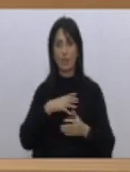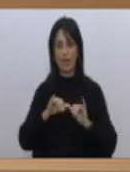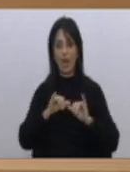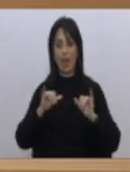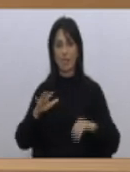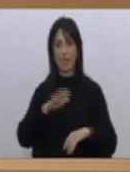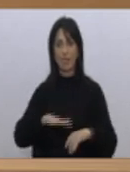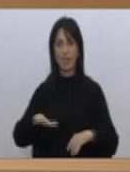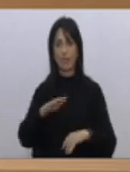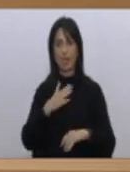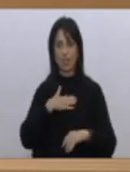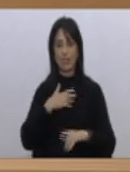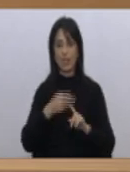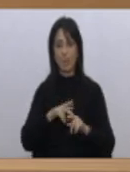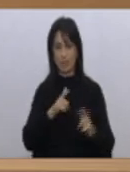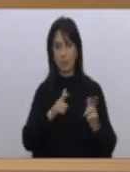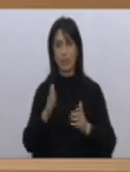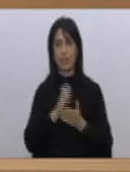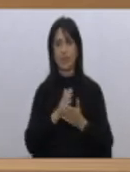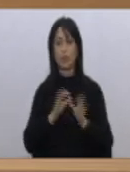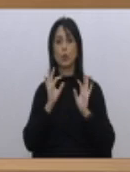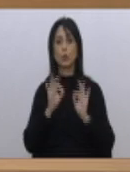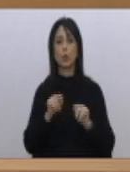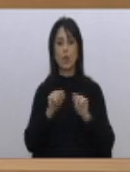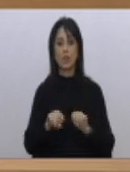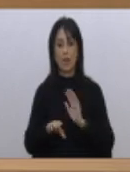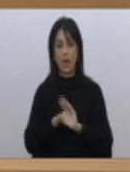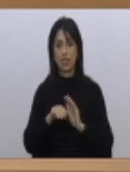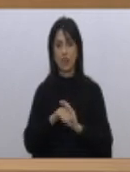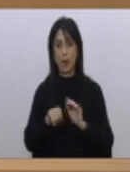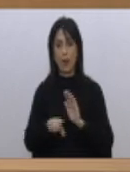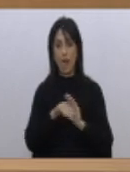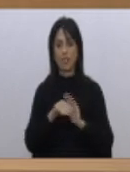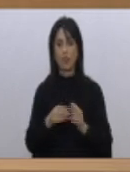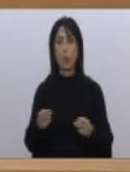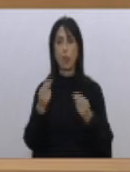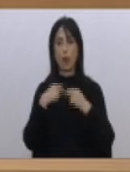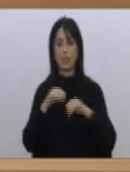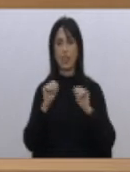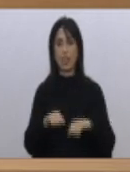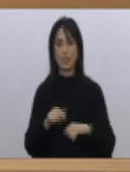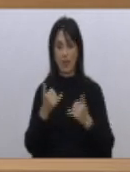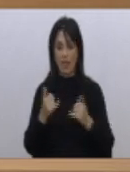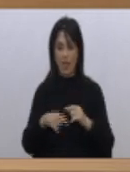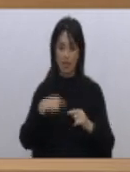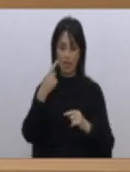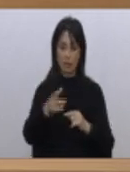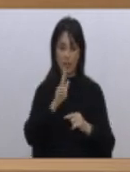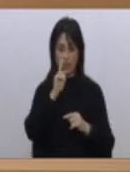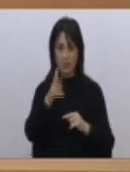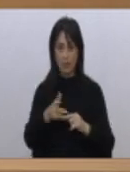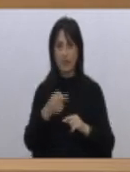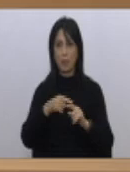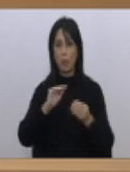განვითარდეს ქვეყანა. ჩვენ ამისთვის ძათა ვართ და სწორედ ეს არჩევნება, ამ არჩევნებამ მოგცა იმის საშუალება, რომ ეხლა შემდეგი 3 წელი